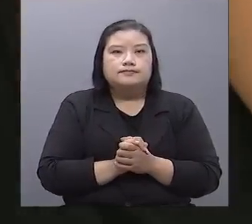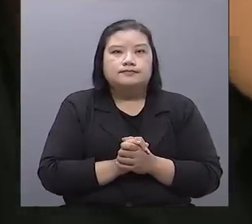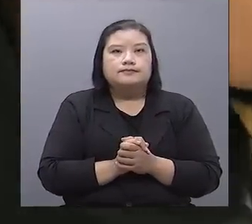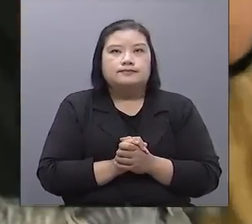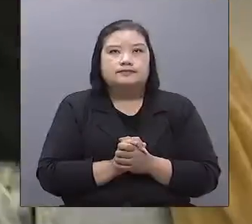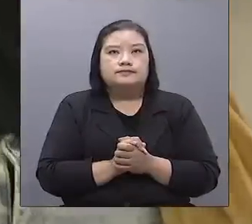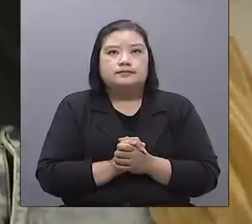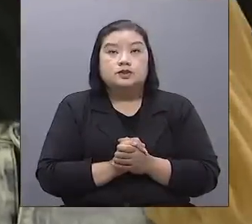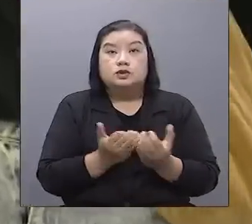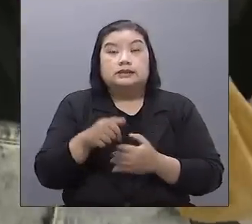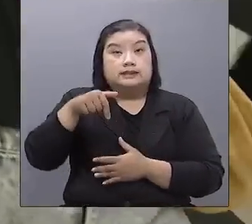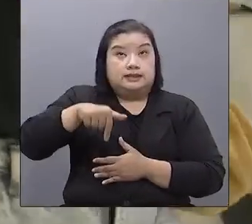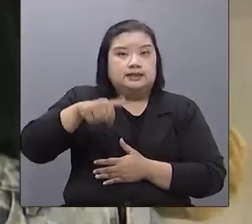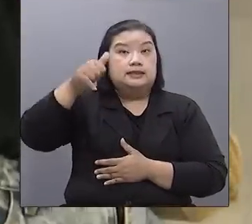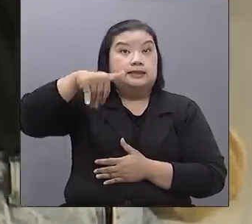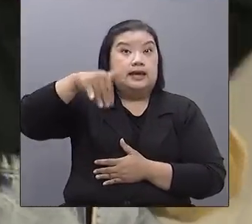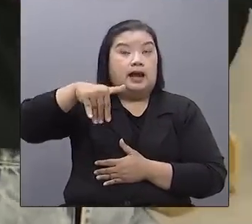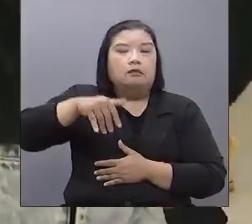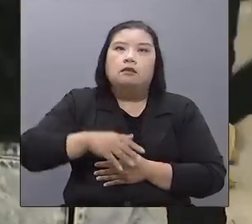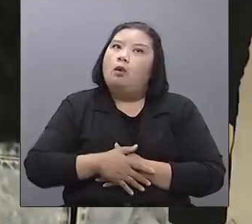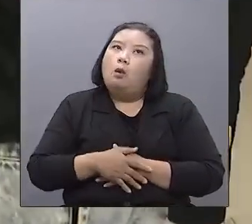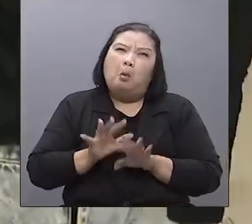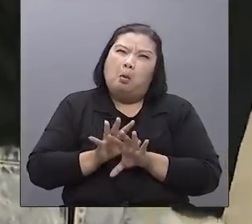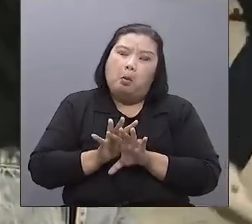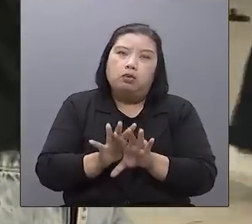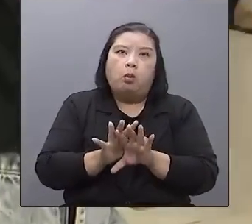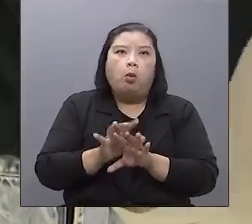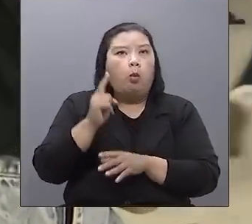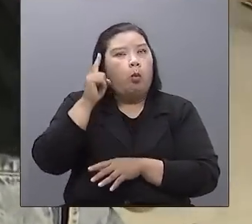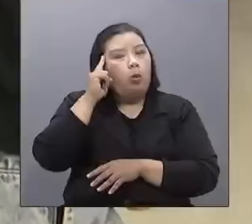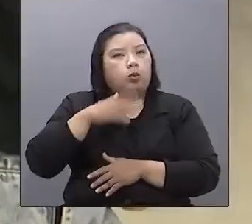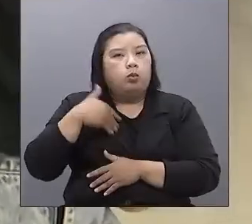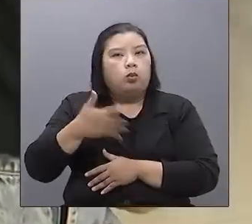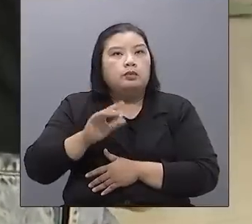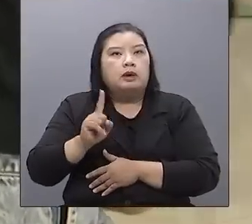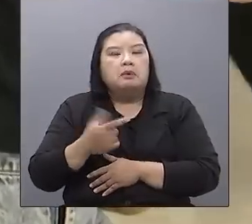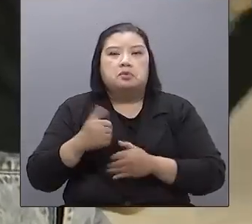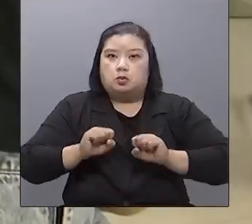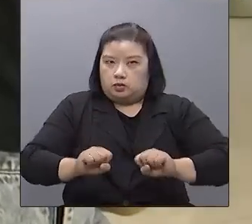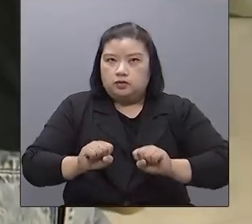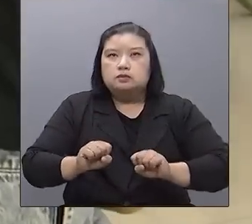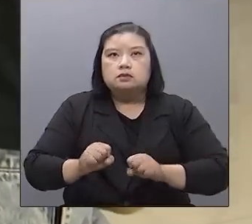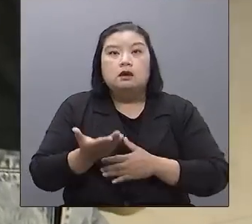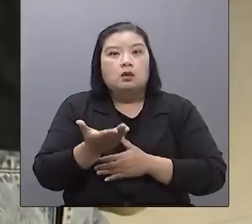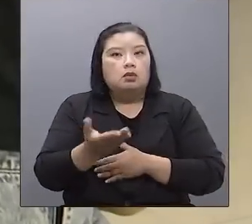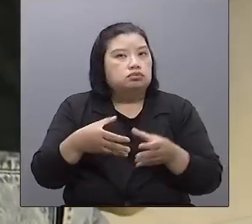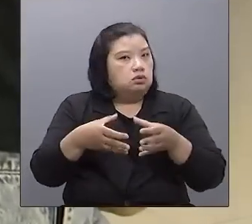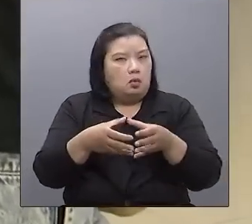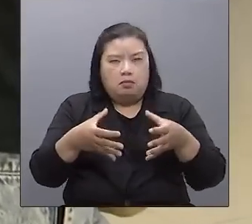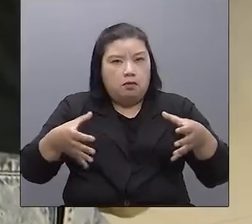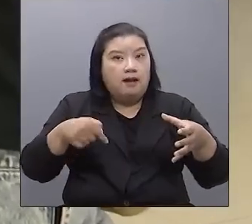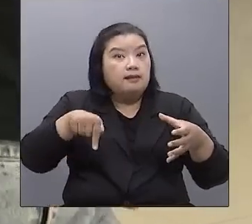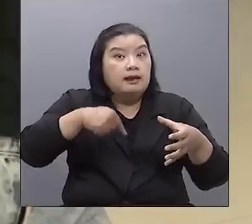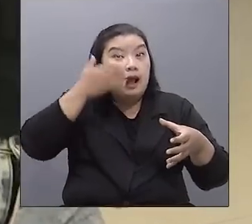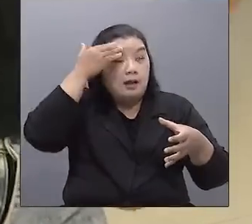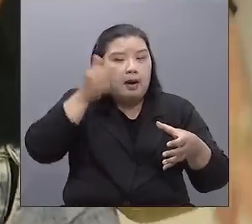วันนี้สยามพารากอนเรียกว่าห้างแตกก็คงไม่ผิดนักนะคะเนื่องจากว่ามีกลุ่มวัยรุ่นนี่แหละค่ะถือว่าเป็นกลุ่มหลักๆเลยกลุ่มนิวเวอ